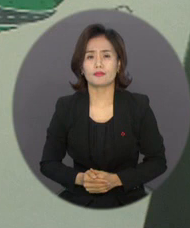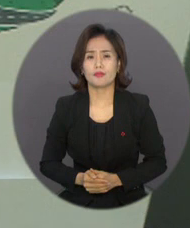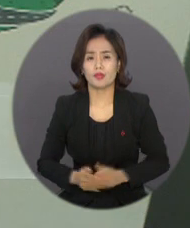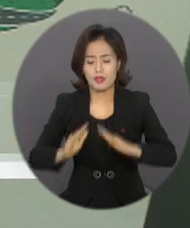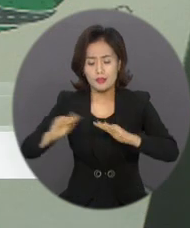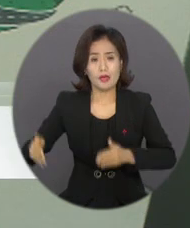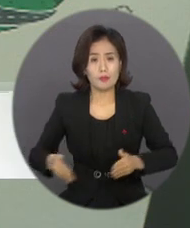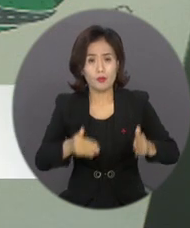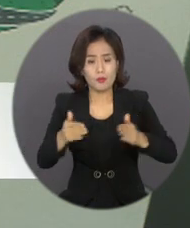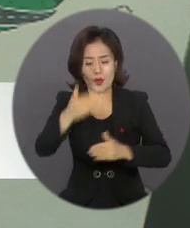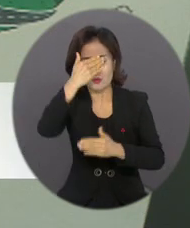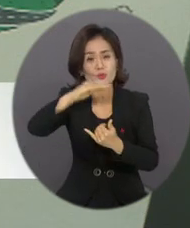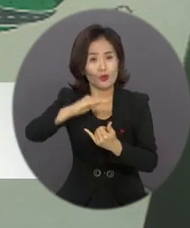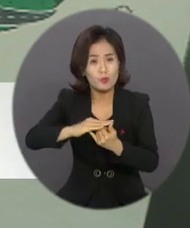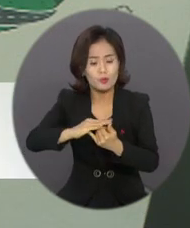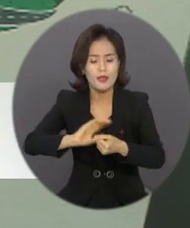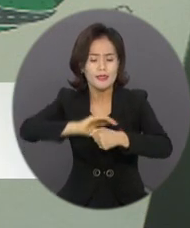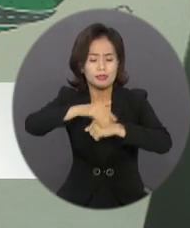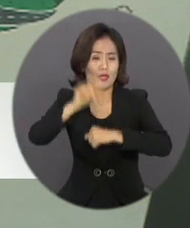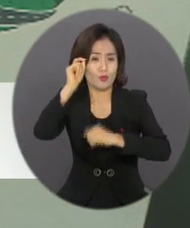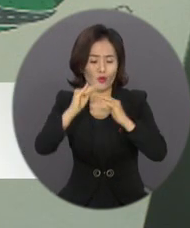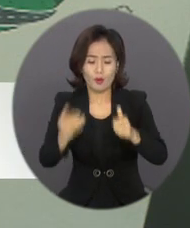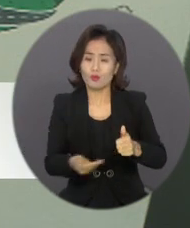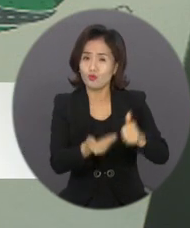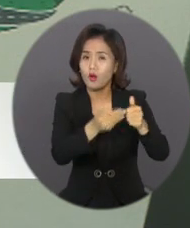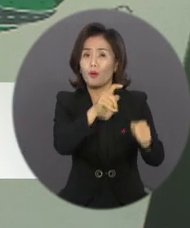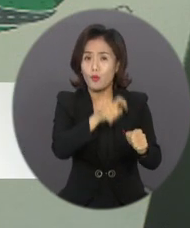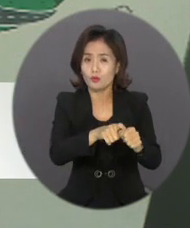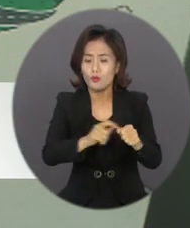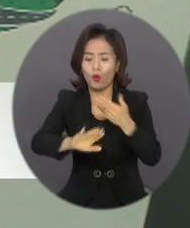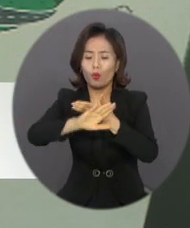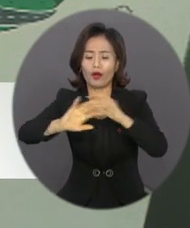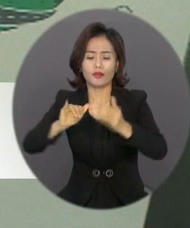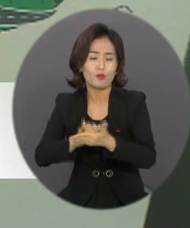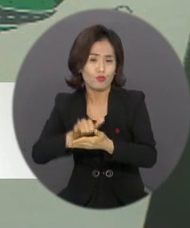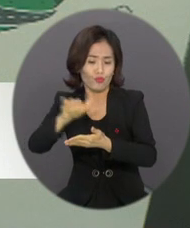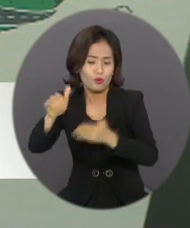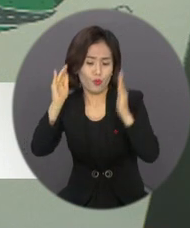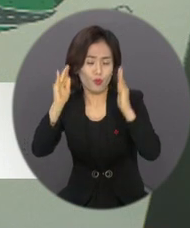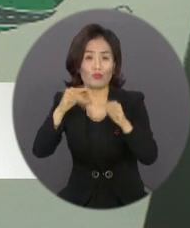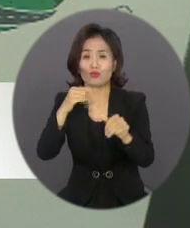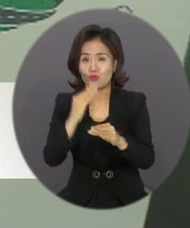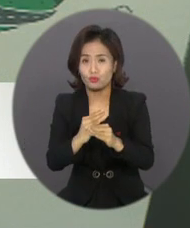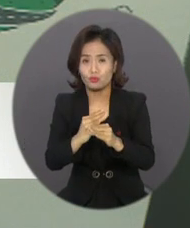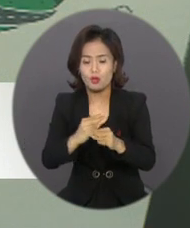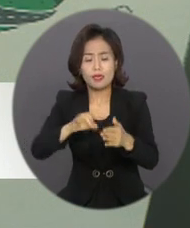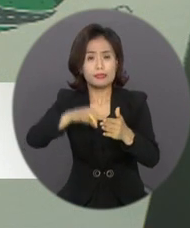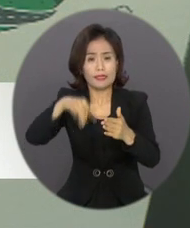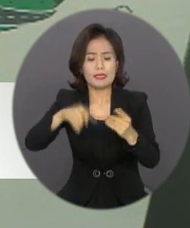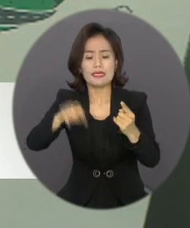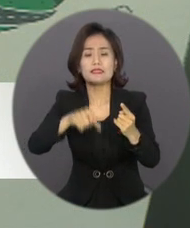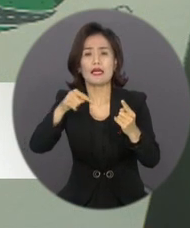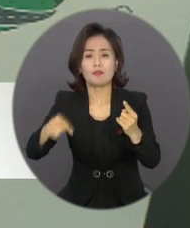전라남도가 도내 청소년들의 글로벌 인재로 육성하겠다며 해외 연수를 보내주고 있습니다 세금도 1인당